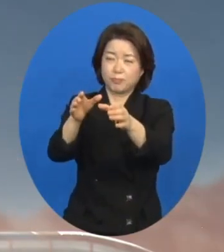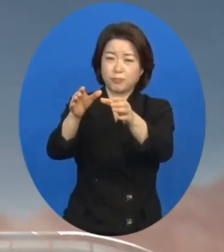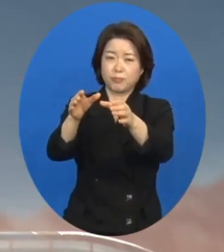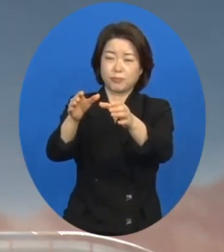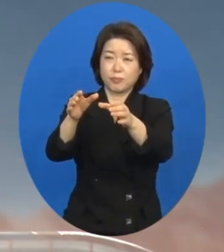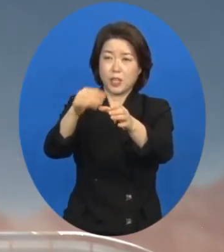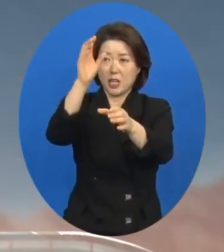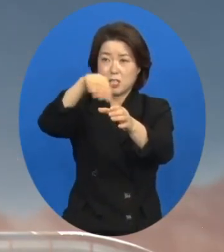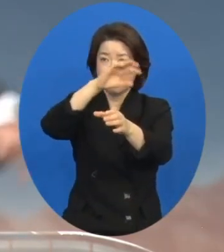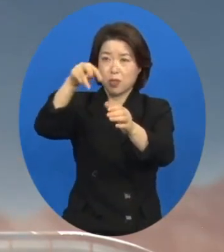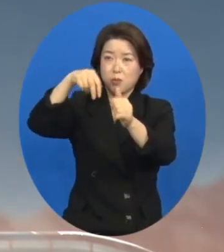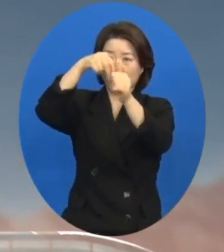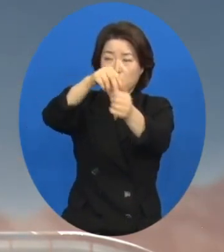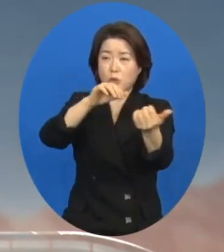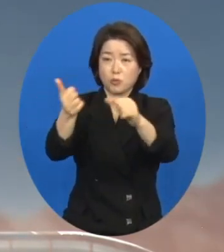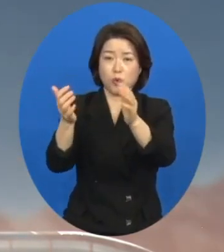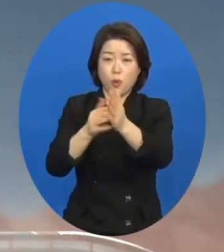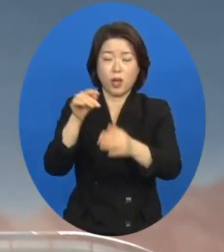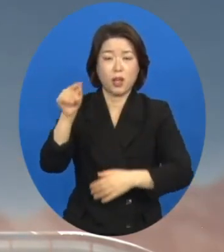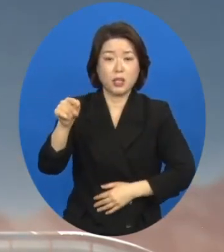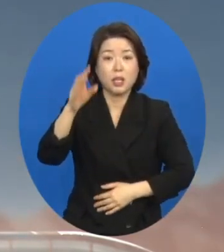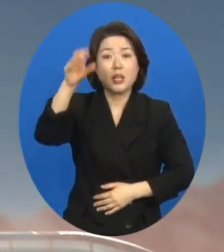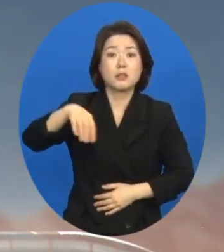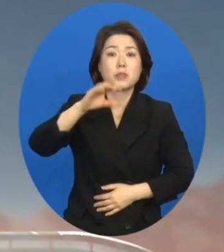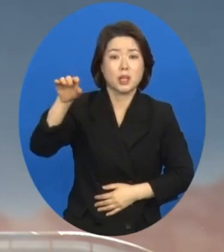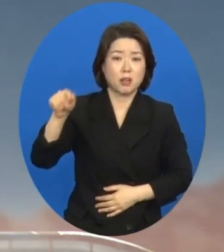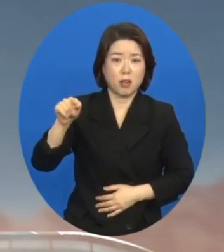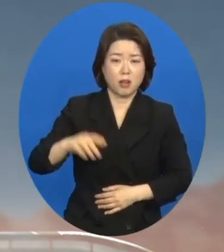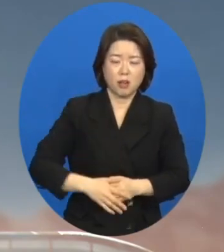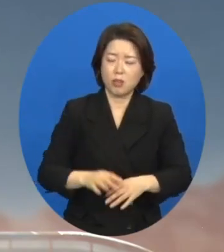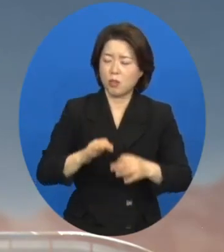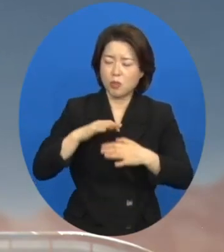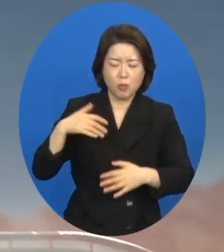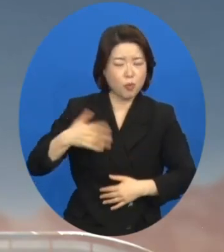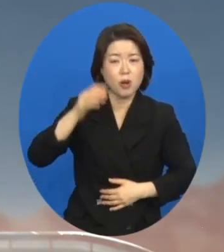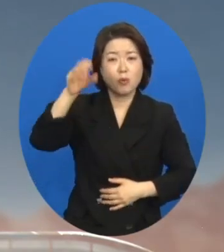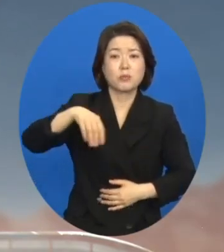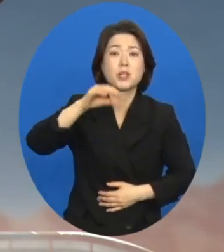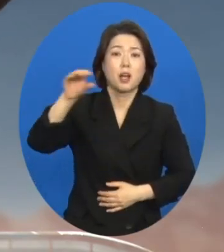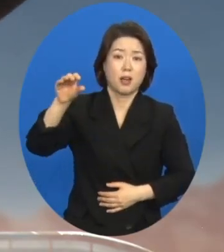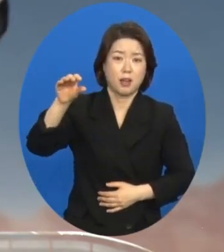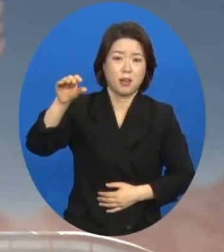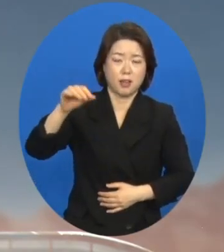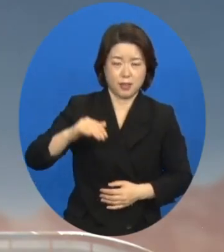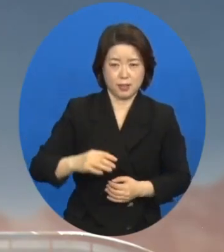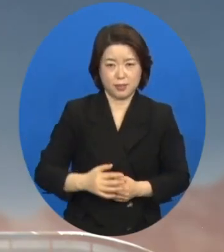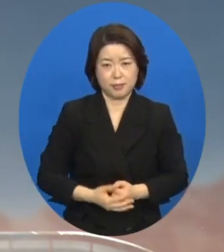거 아닙니까? 이것이 십자가예요. 놀라운 십자가라고요.